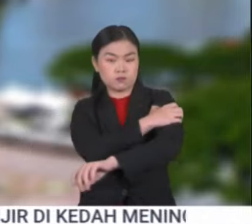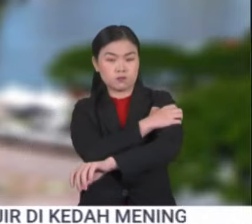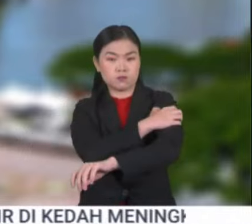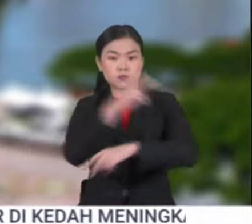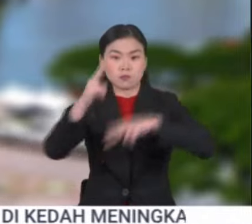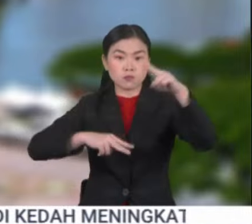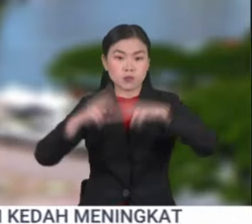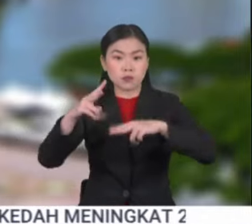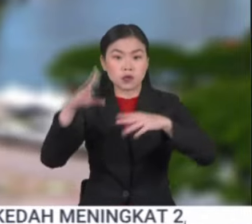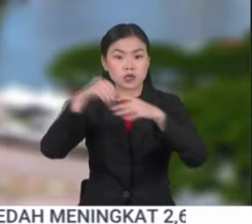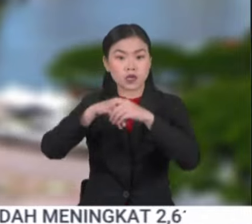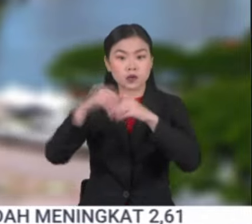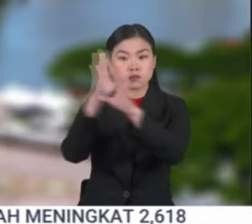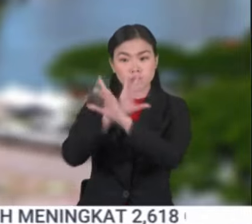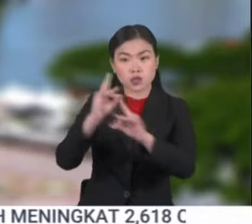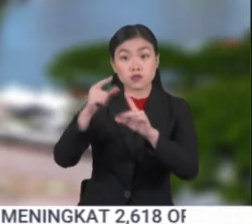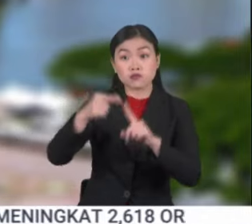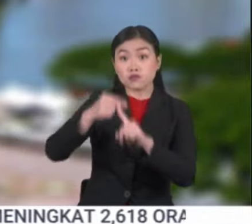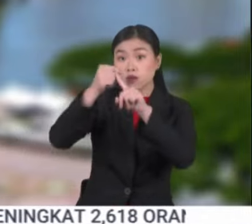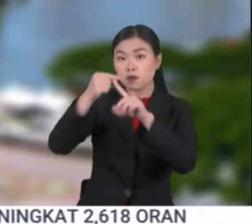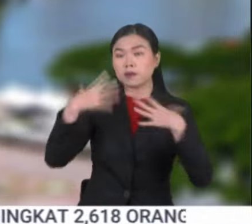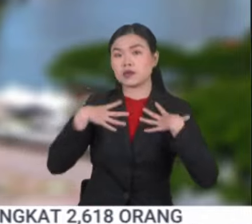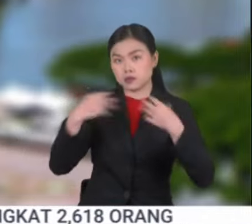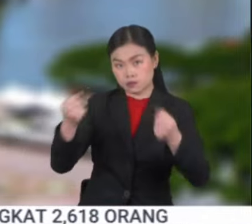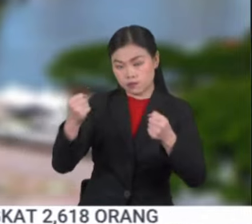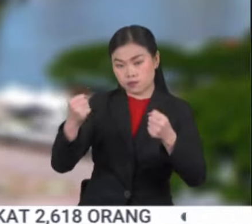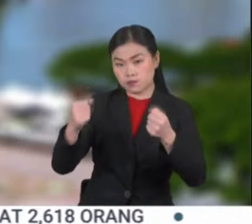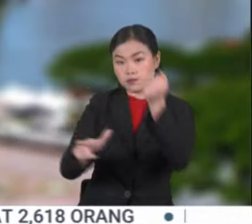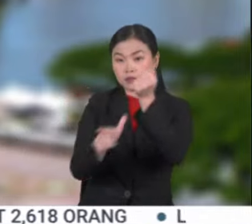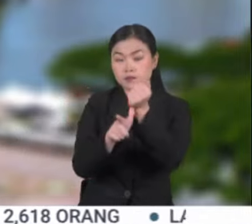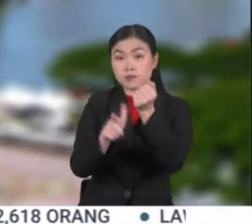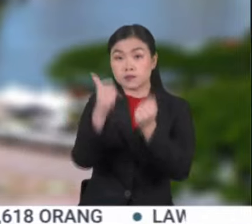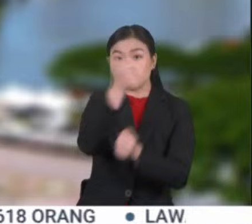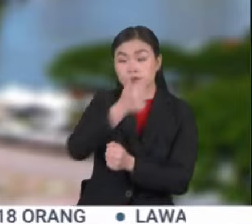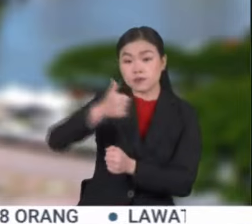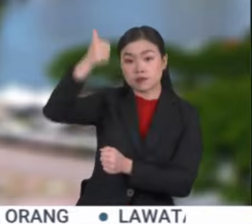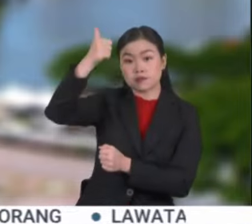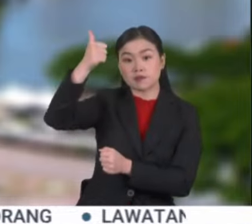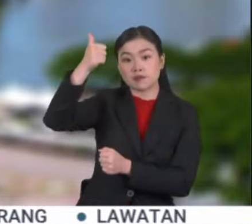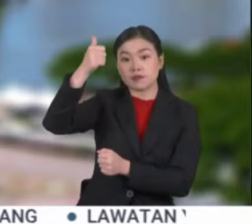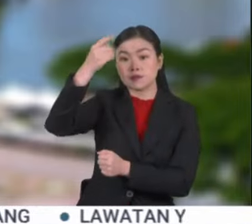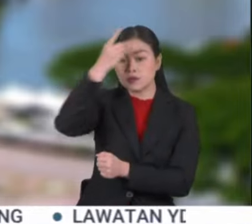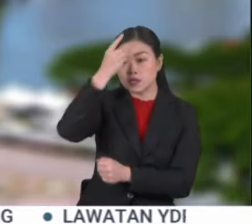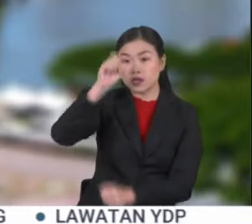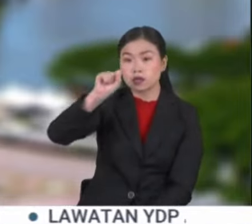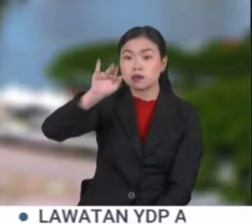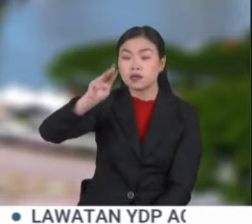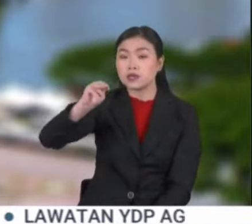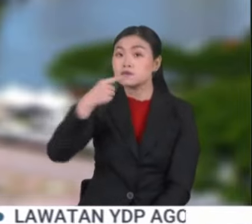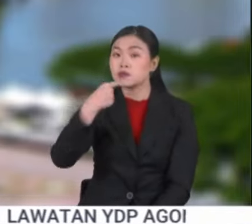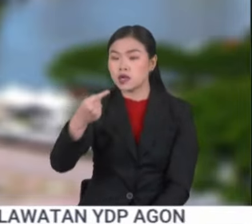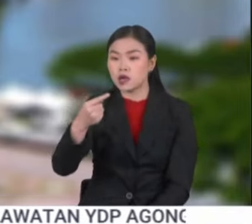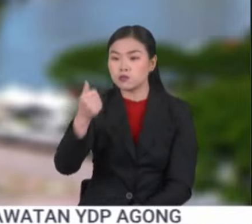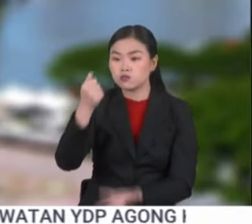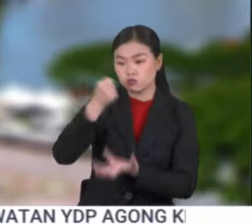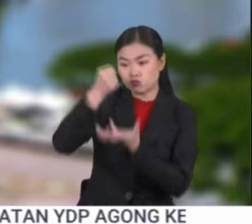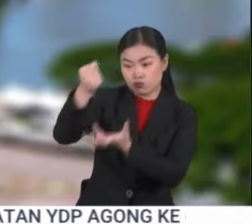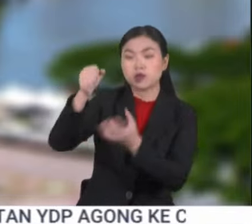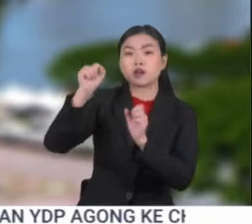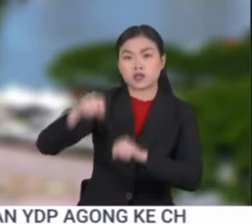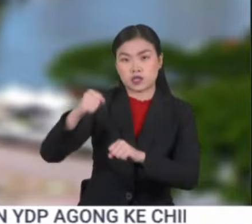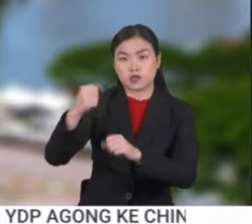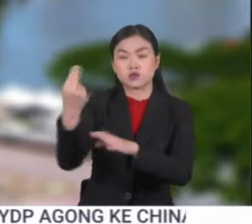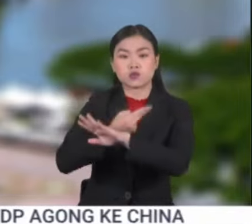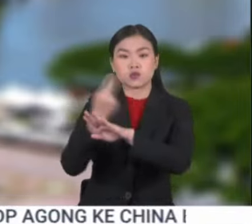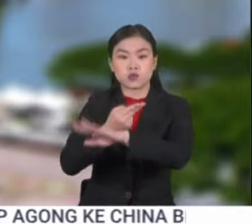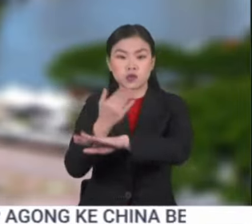Sarawak, terutama dalam sektor kesihatan. Timbalan Premier Dato' Amar Dr. Sim Kuhian berkata, peruntukan itu dapat diguna untuk menaik